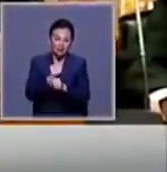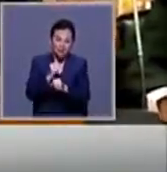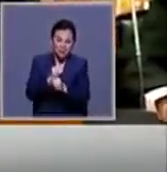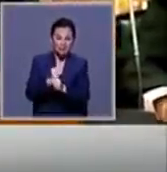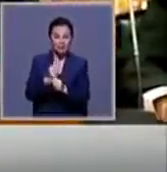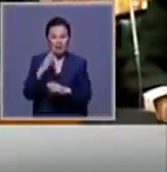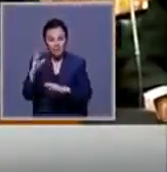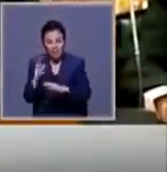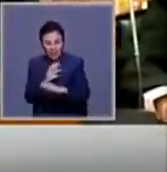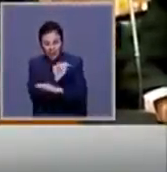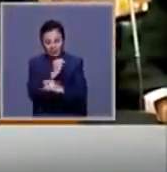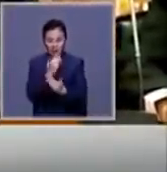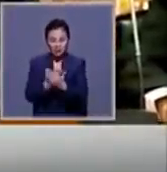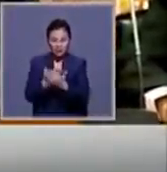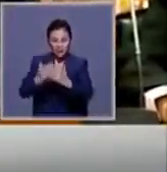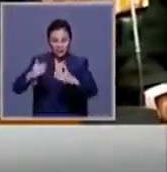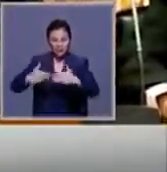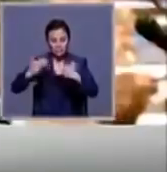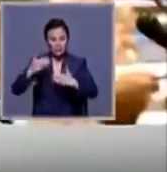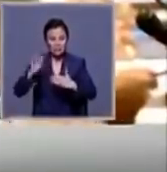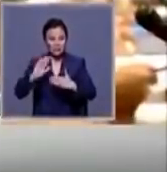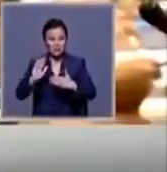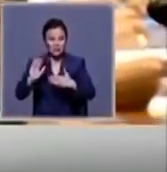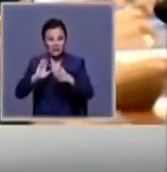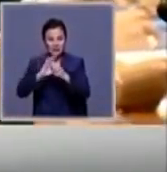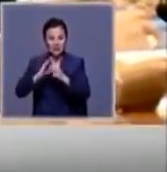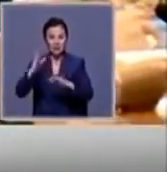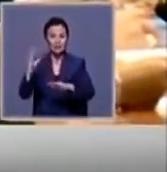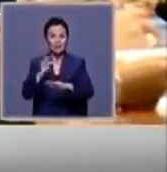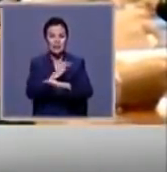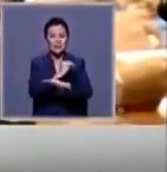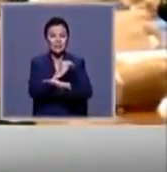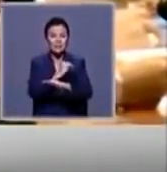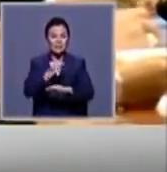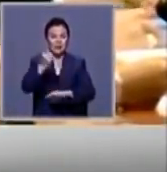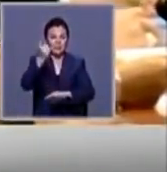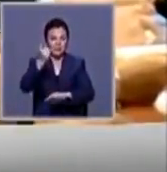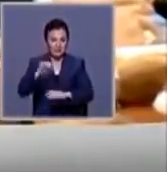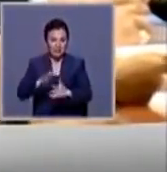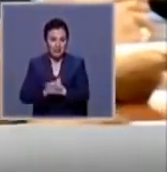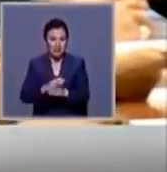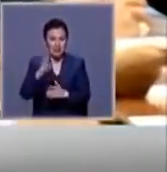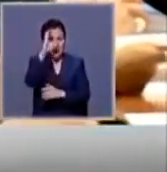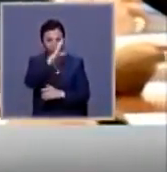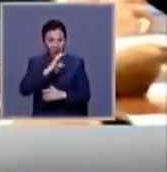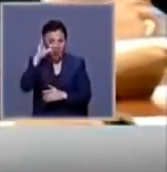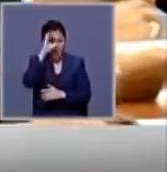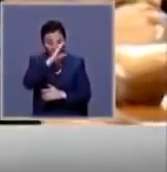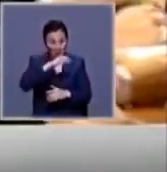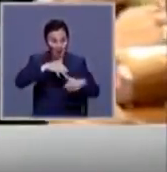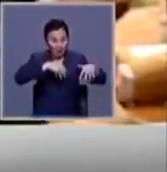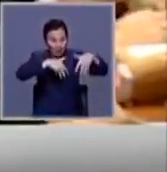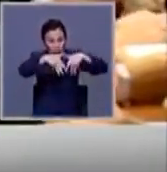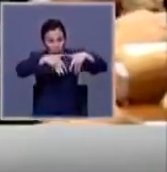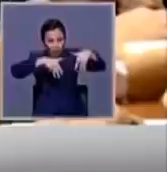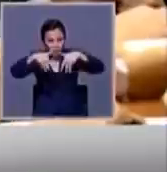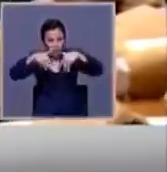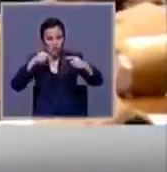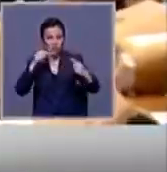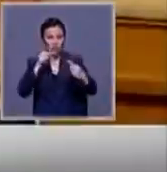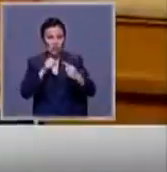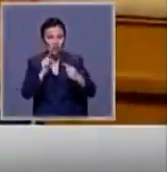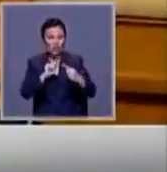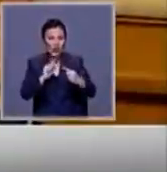กรรมทางการเมืองคือไม่ใช่พวกที่ยุ่งเกี่ยวกับการเมืองนั่นเถอะนี่ก็คือเราพยายามจะหาผู้แทนปวงชนที่ในทาง